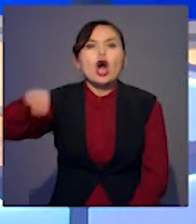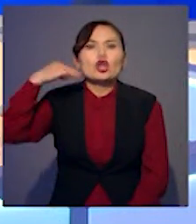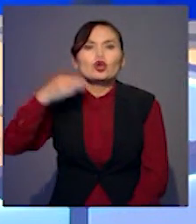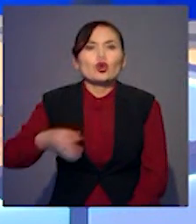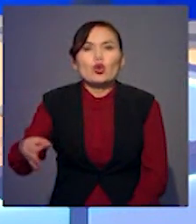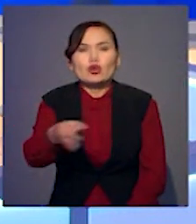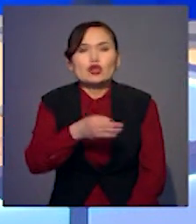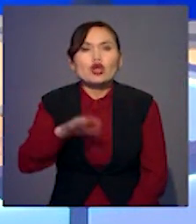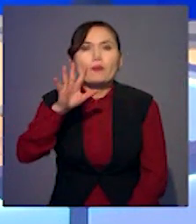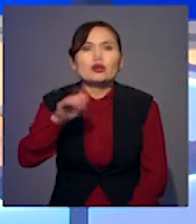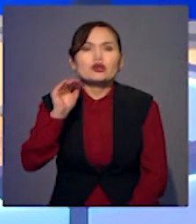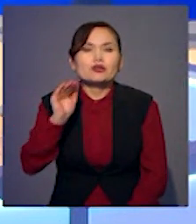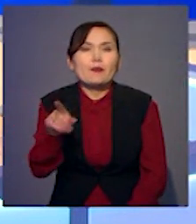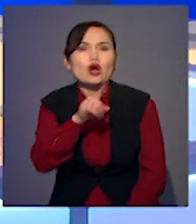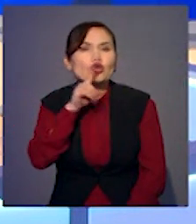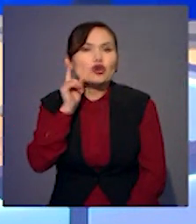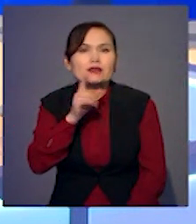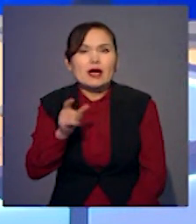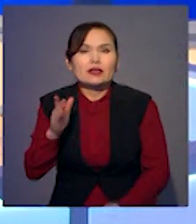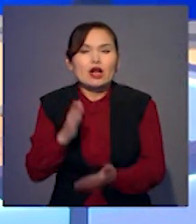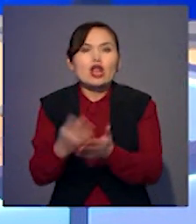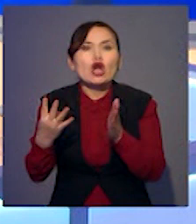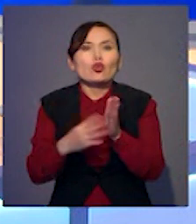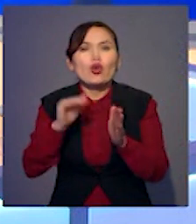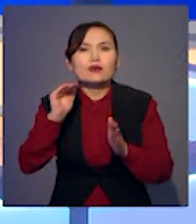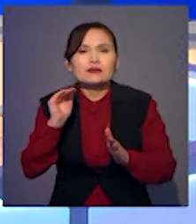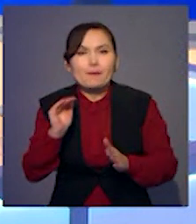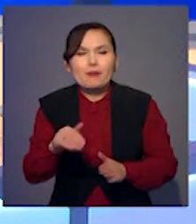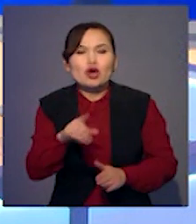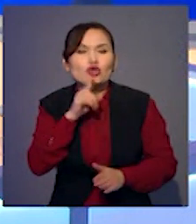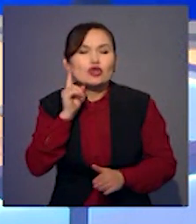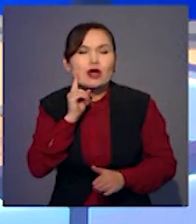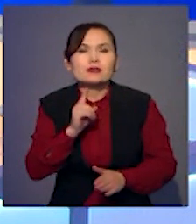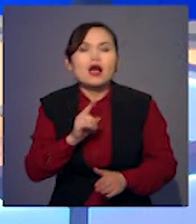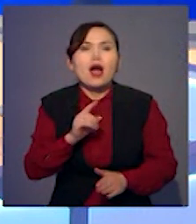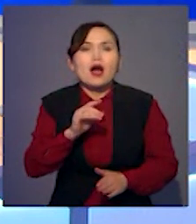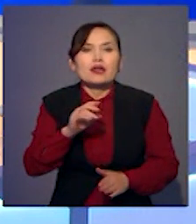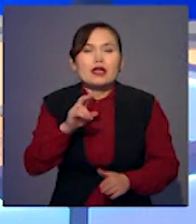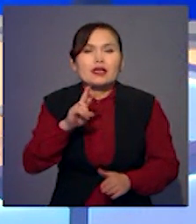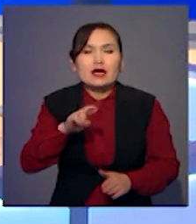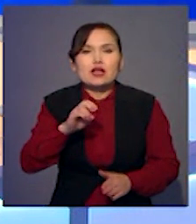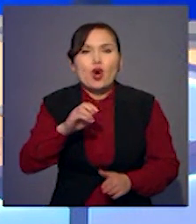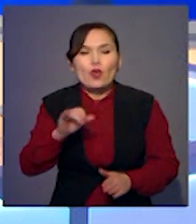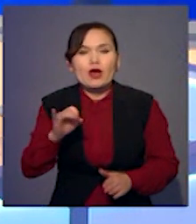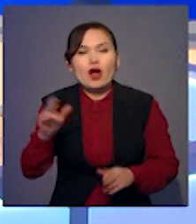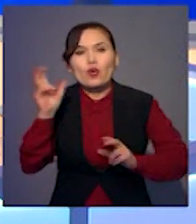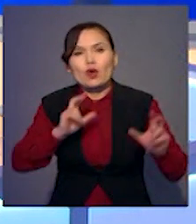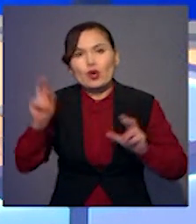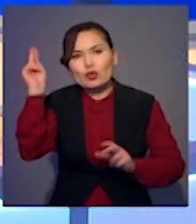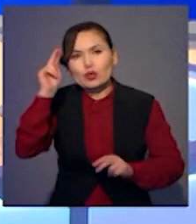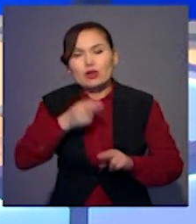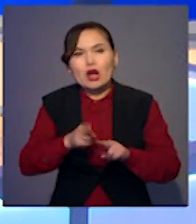Түркістан облысында 500 мыңдай жас болса, соның 9 мыңы Қожа Ахмет Ясауи атындағы университетте білім алады. Аталған оқу